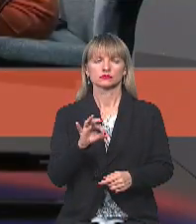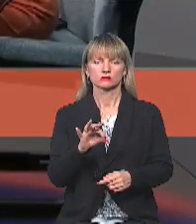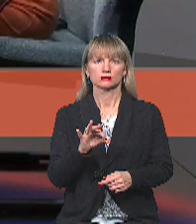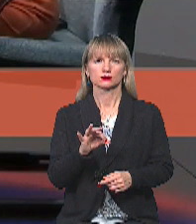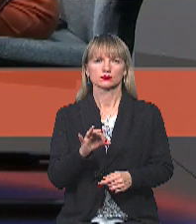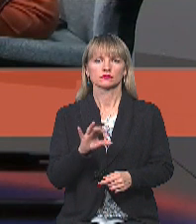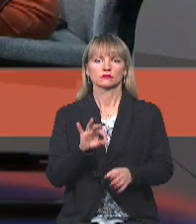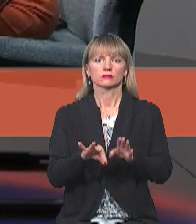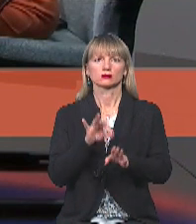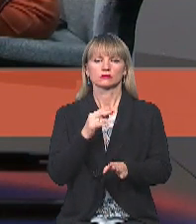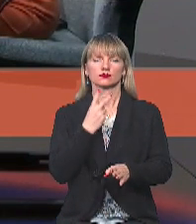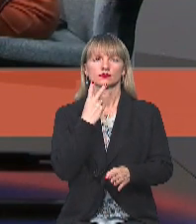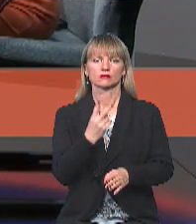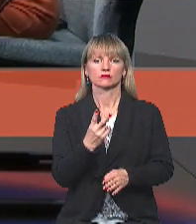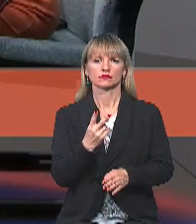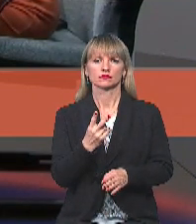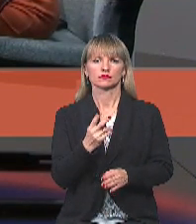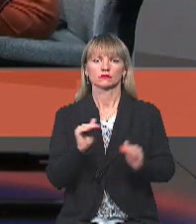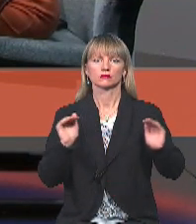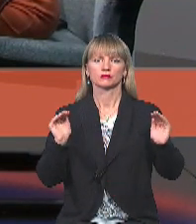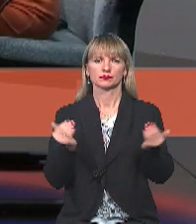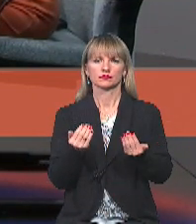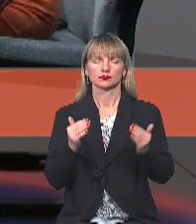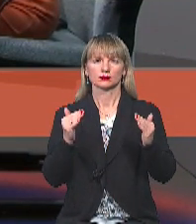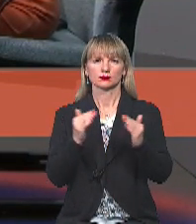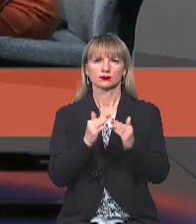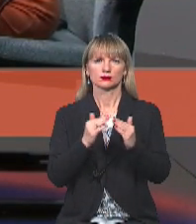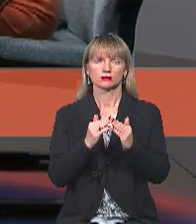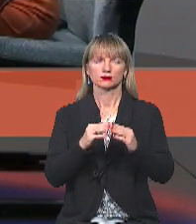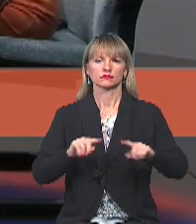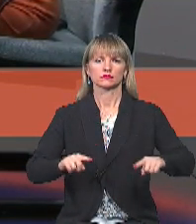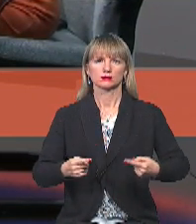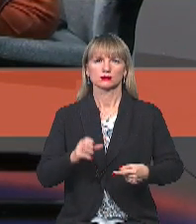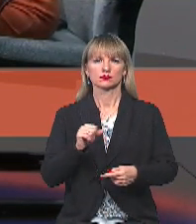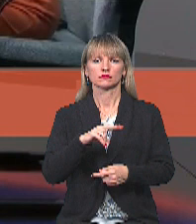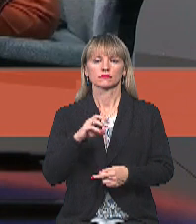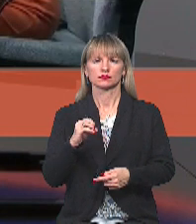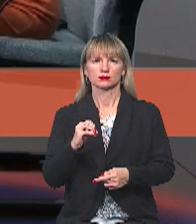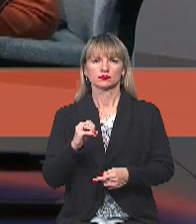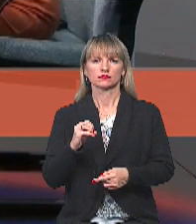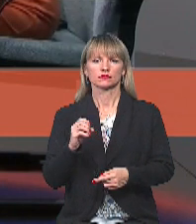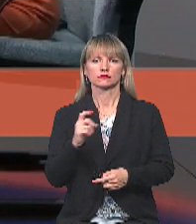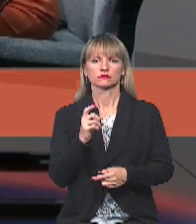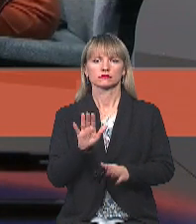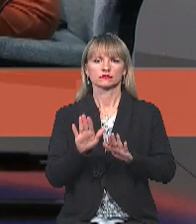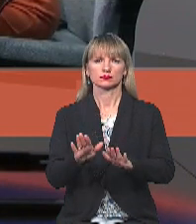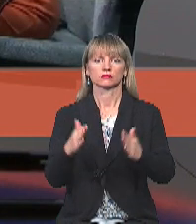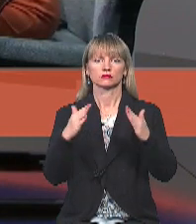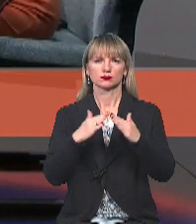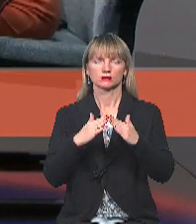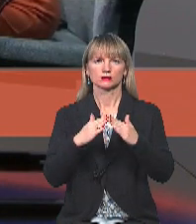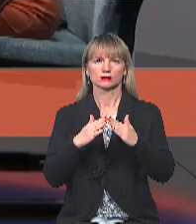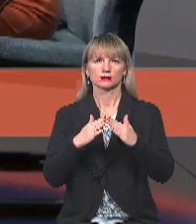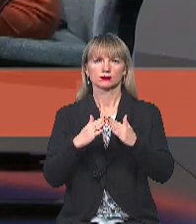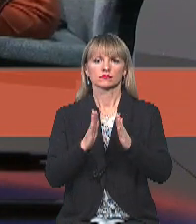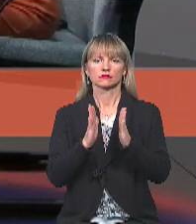Запобіжний захід обрала у вигляді обмеженого домашній арешт, але з перебуванням вдома